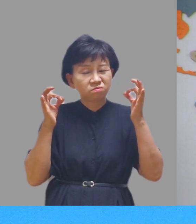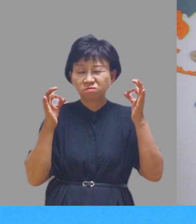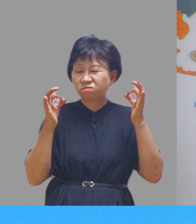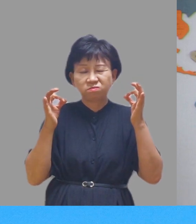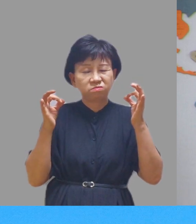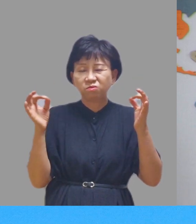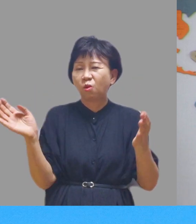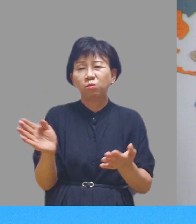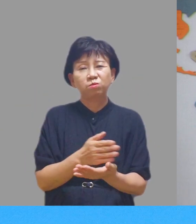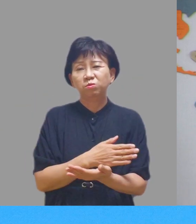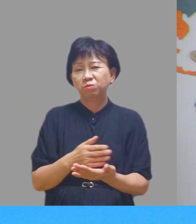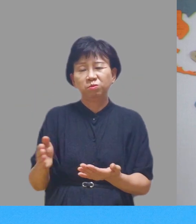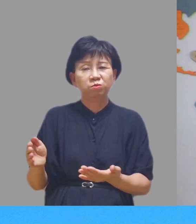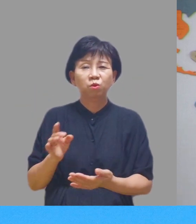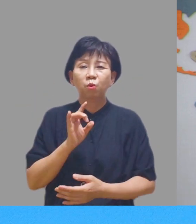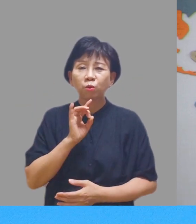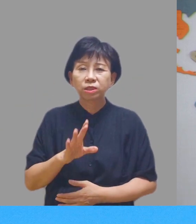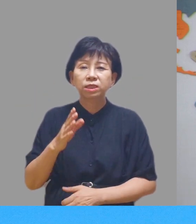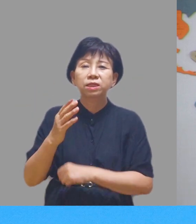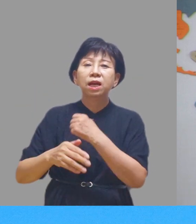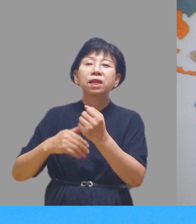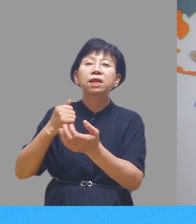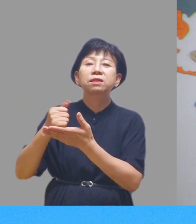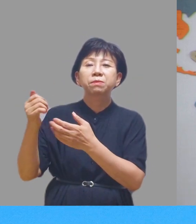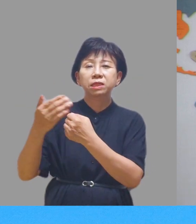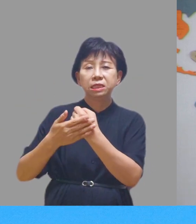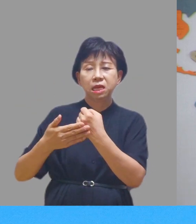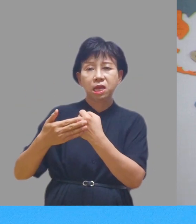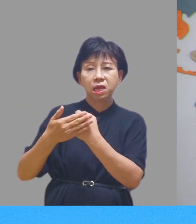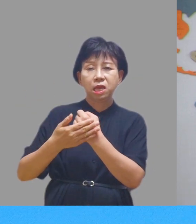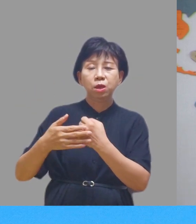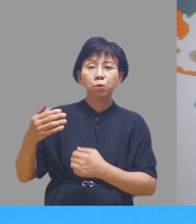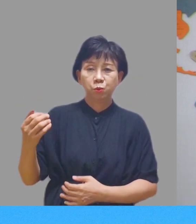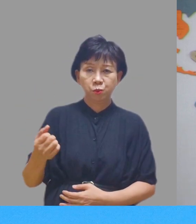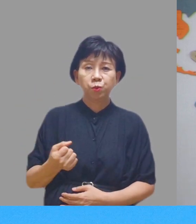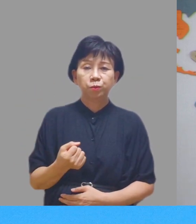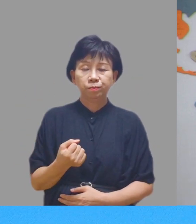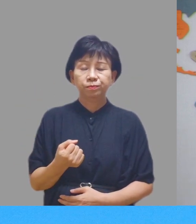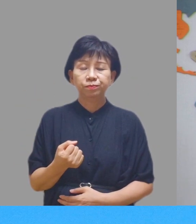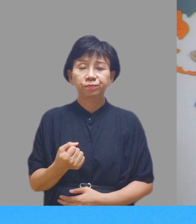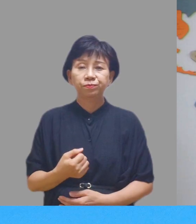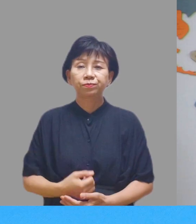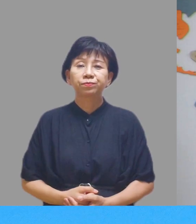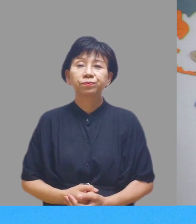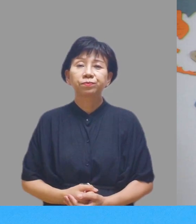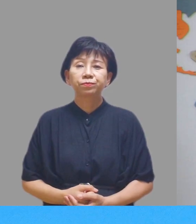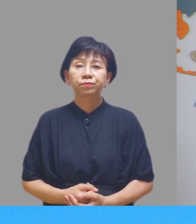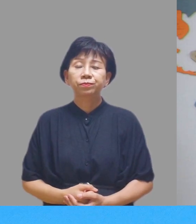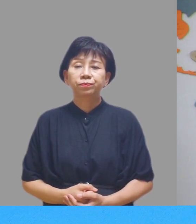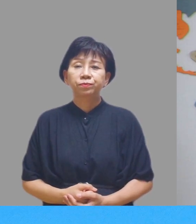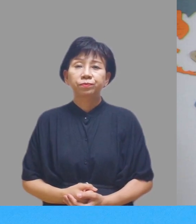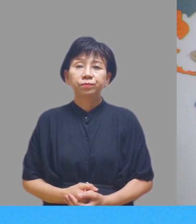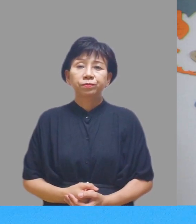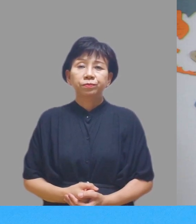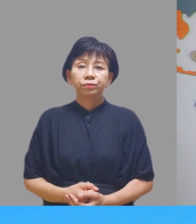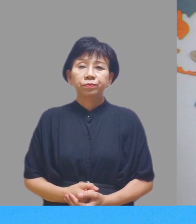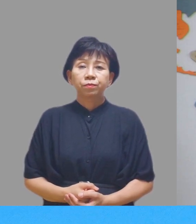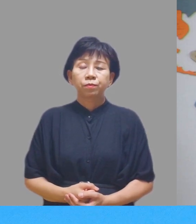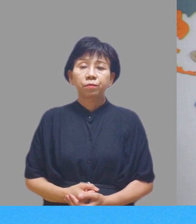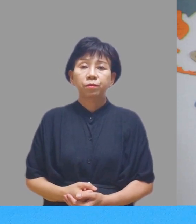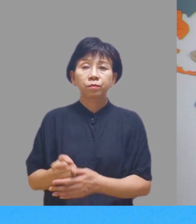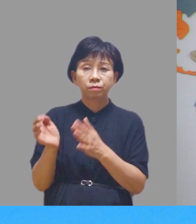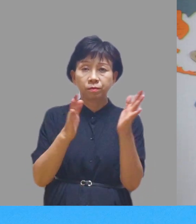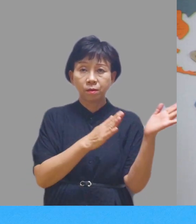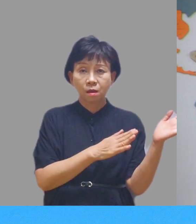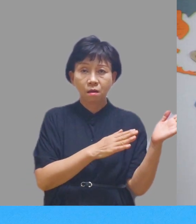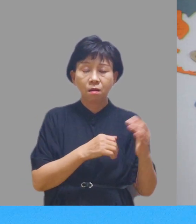오직 누구의 은혜입니까? 하나님의 은혜인 줄 믿습니다. 그런데 한편으로는